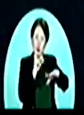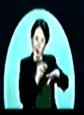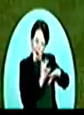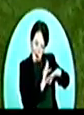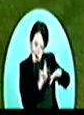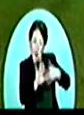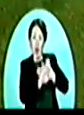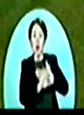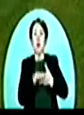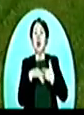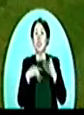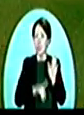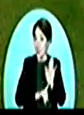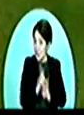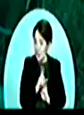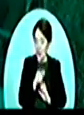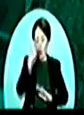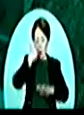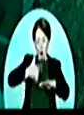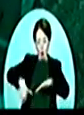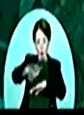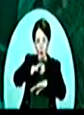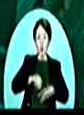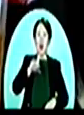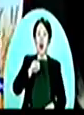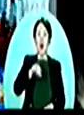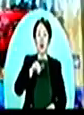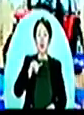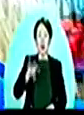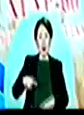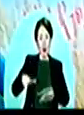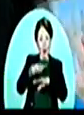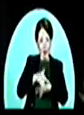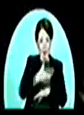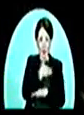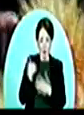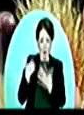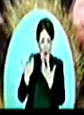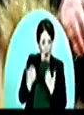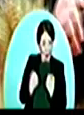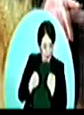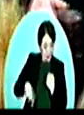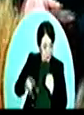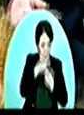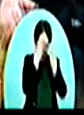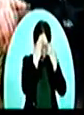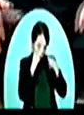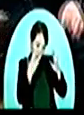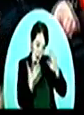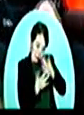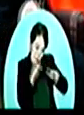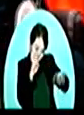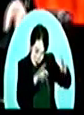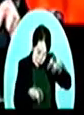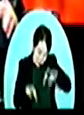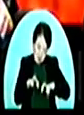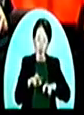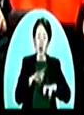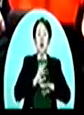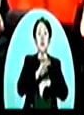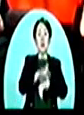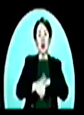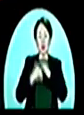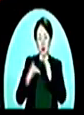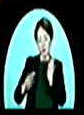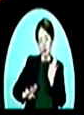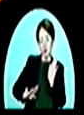эхлэв. Монгол улсад атар газар эзэмших, газар тариалан шинжил ухааны үндэслэлтэй бие даасан салбар болон